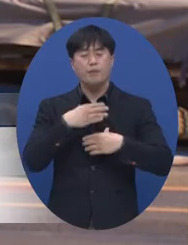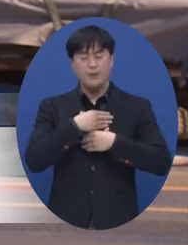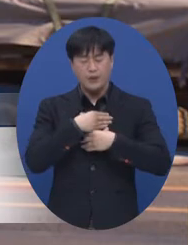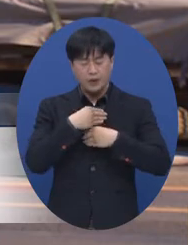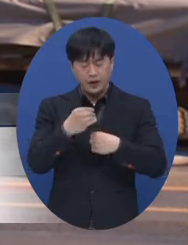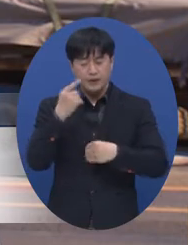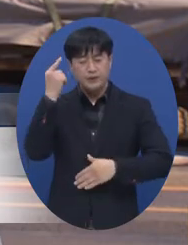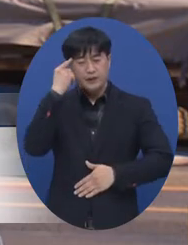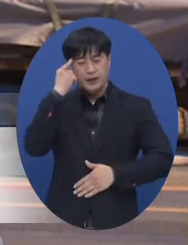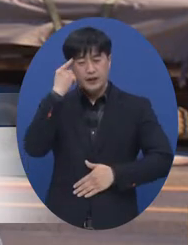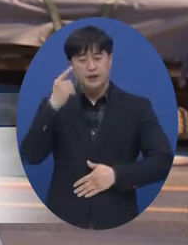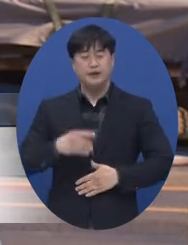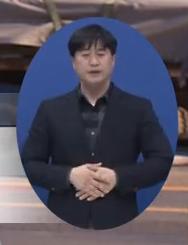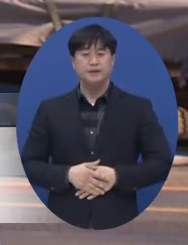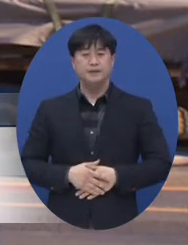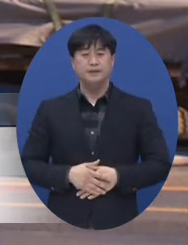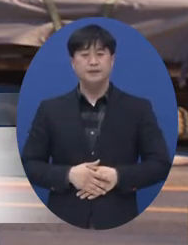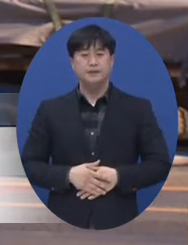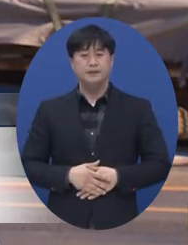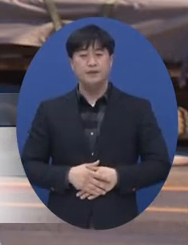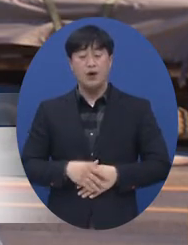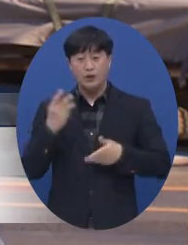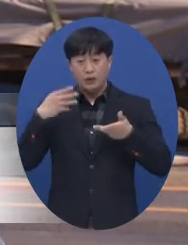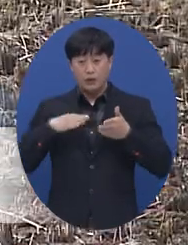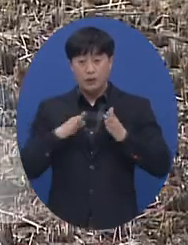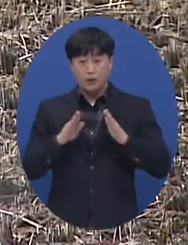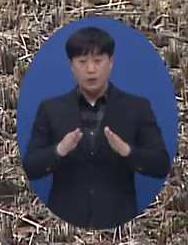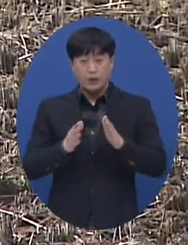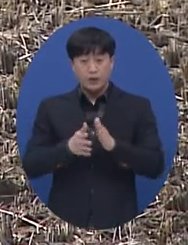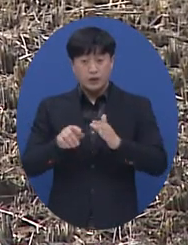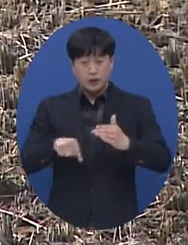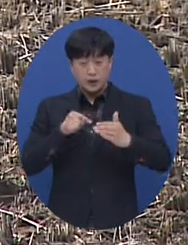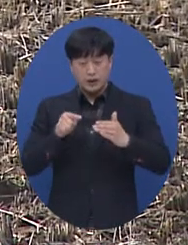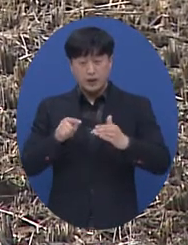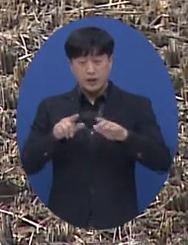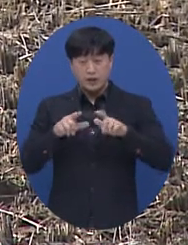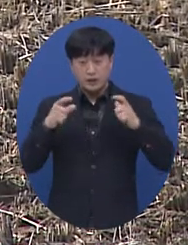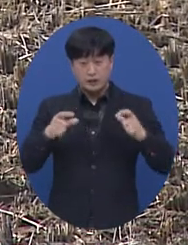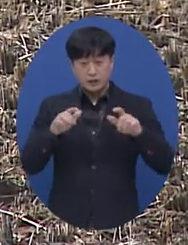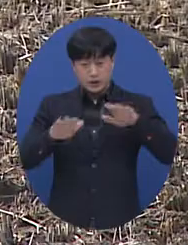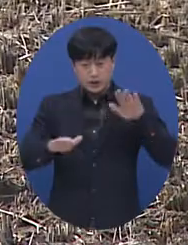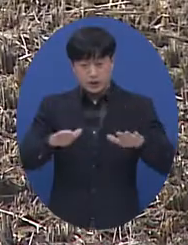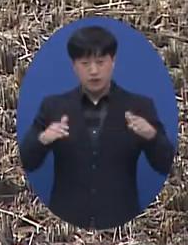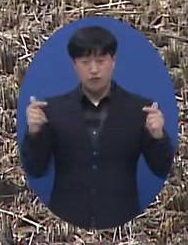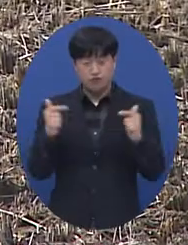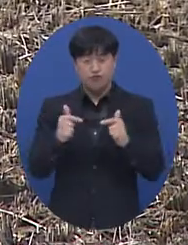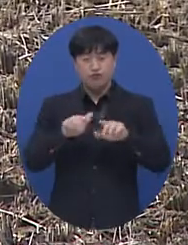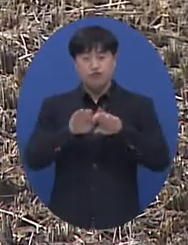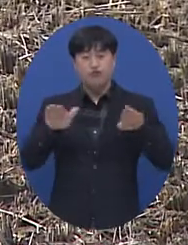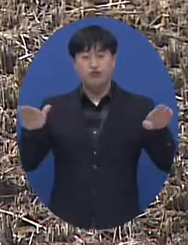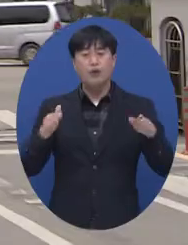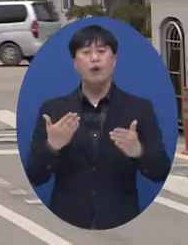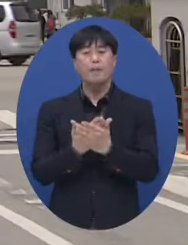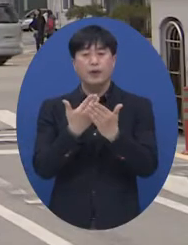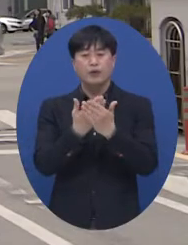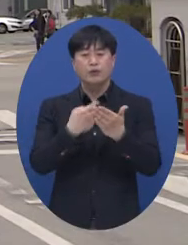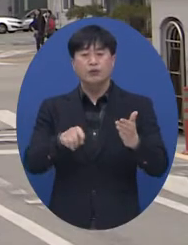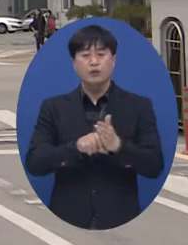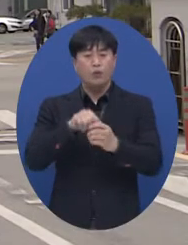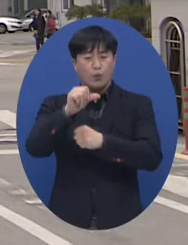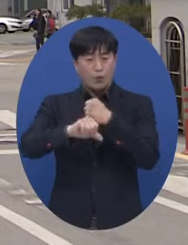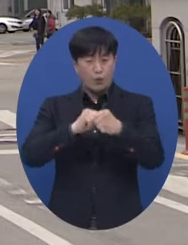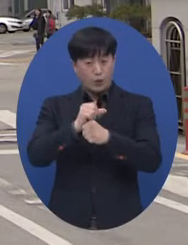배우만 싸움은 그런 면에서 훨씬 편하다고 생각하죠 경기도는 도내 지역간 격차를 줄이고 균형발전을 위해